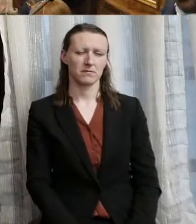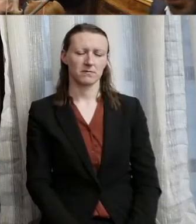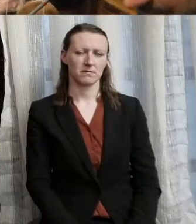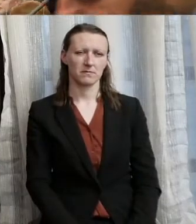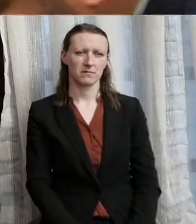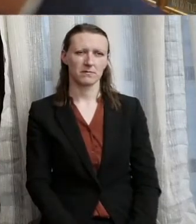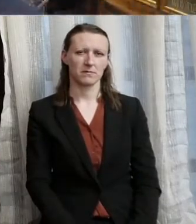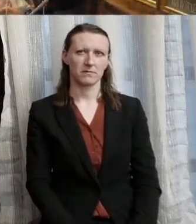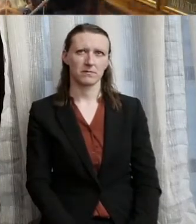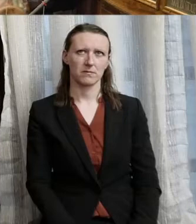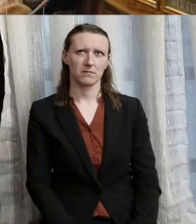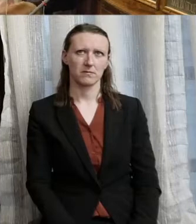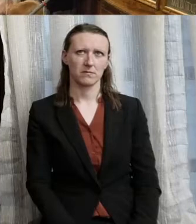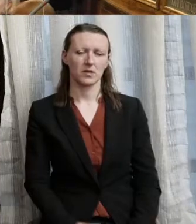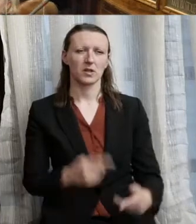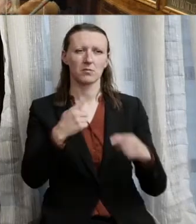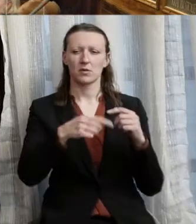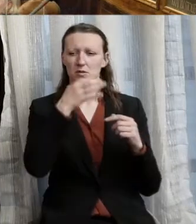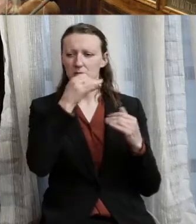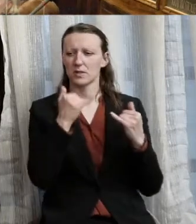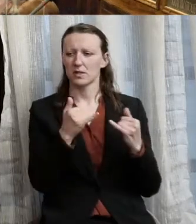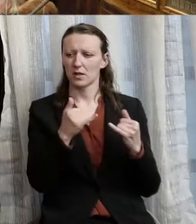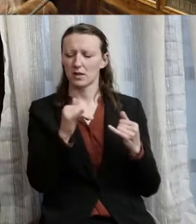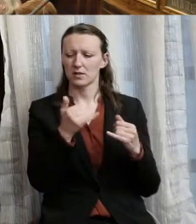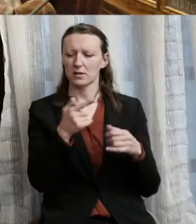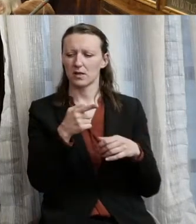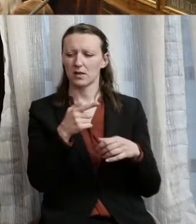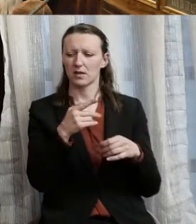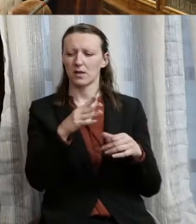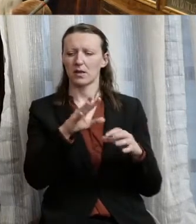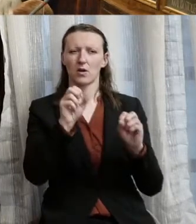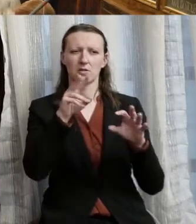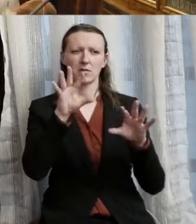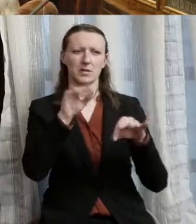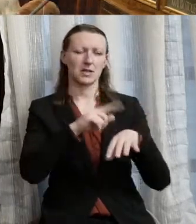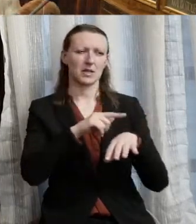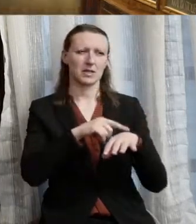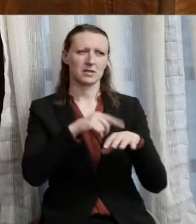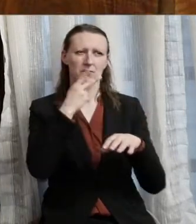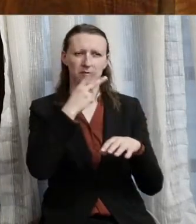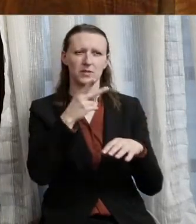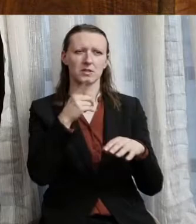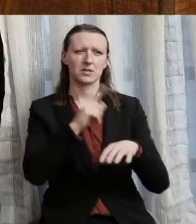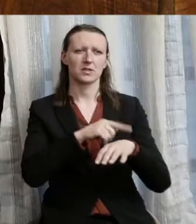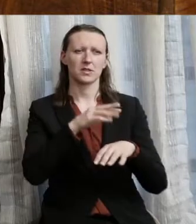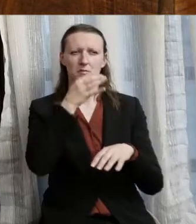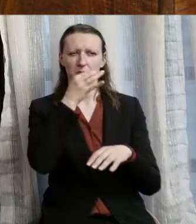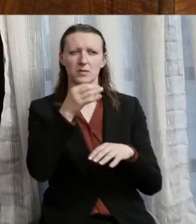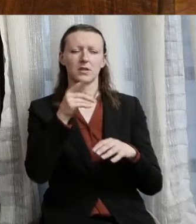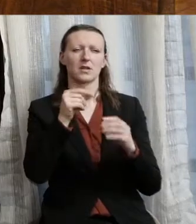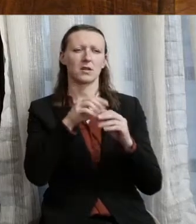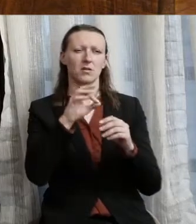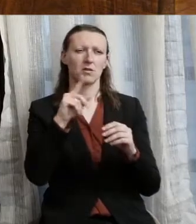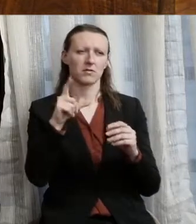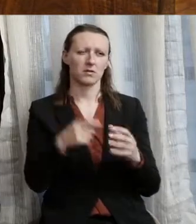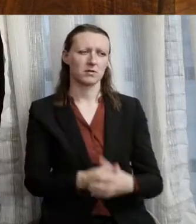Hvala vam. I posljednje pitanje danas, budući da u 18.10. stiče predviđeni sat, će postaviti vijećnica